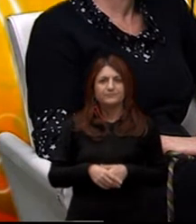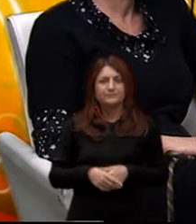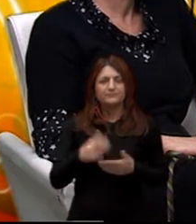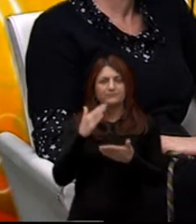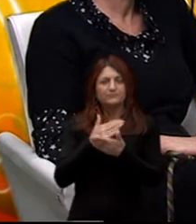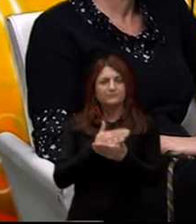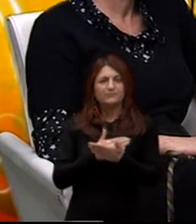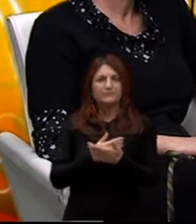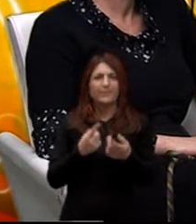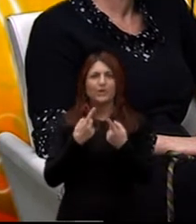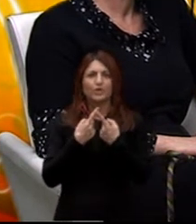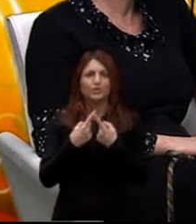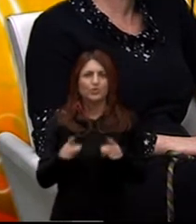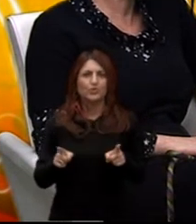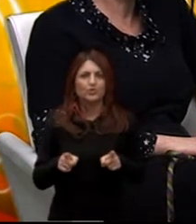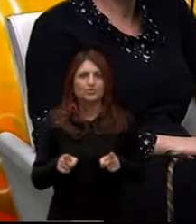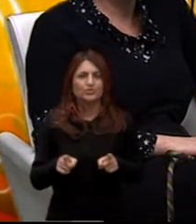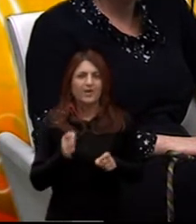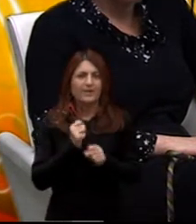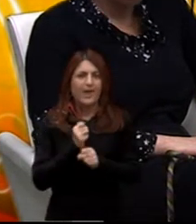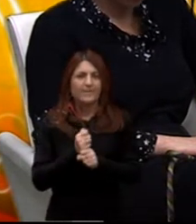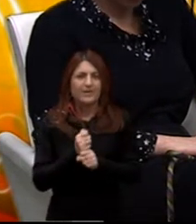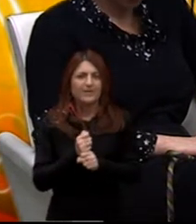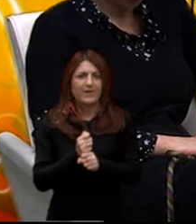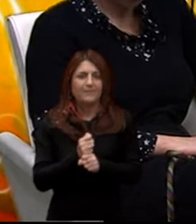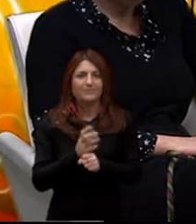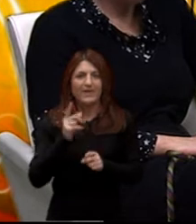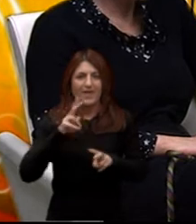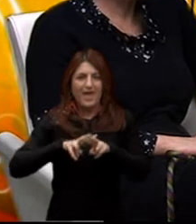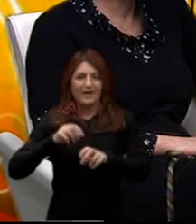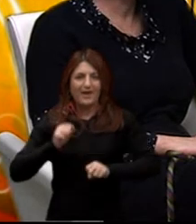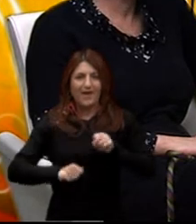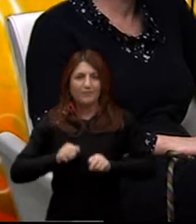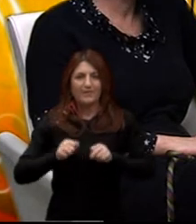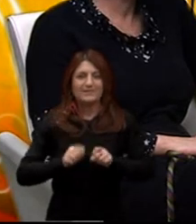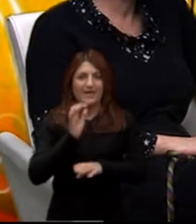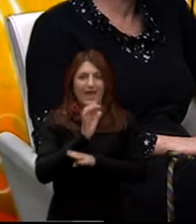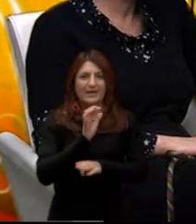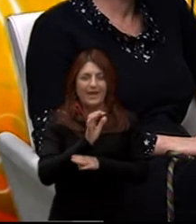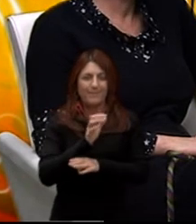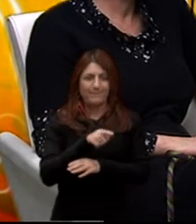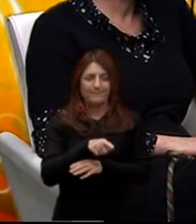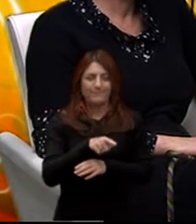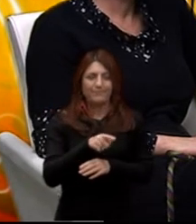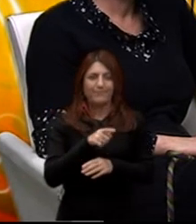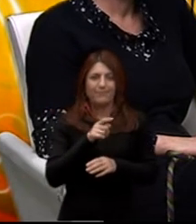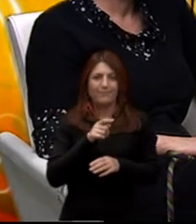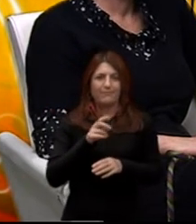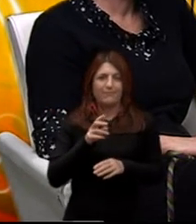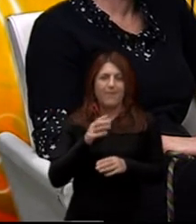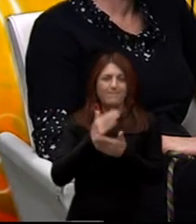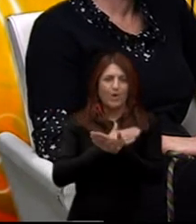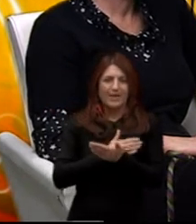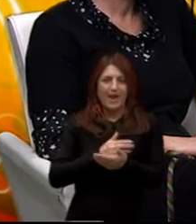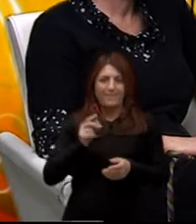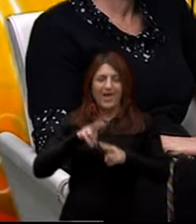Programi su drukčije koncipirani. Svaki program je drukčije koncipiran. Rehabilitacijski programi sa djecom su klasični rehabilitacijski programi